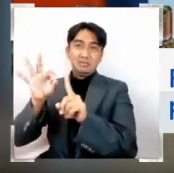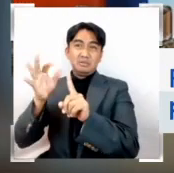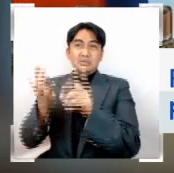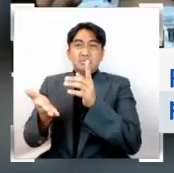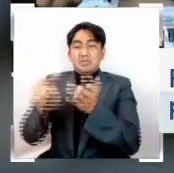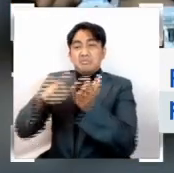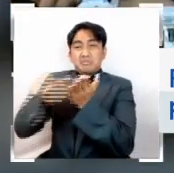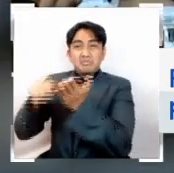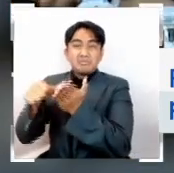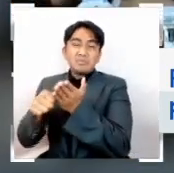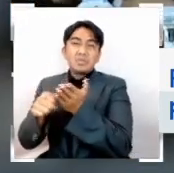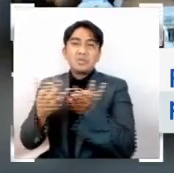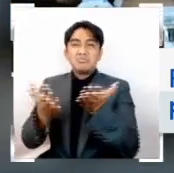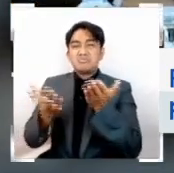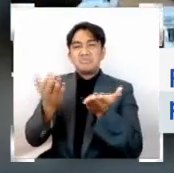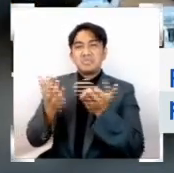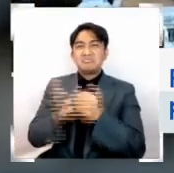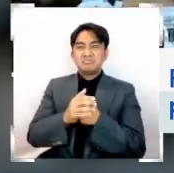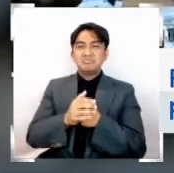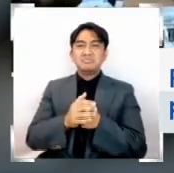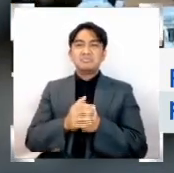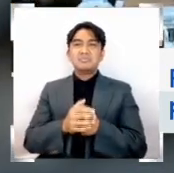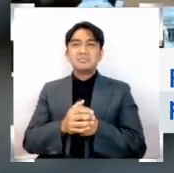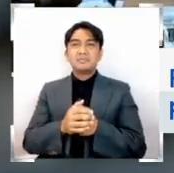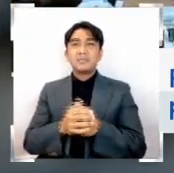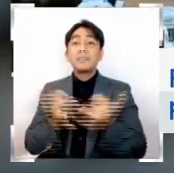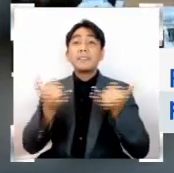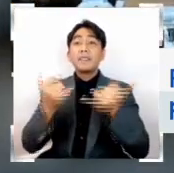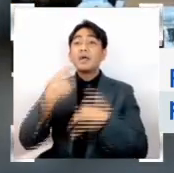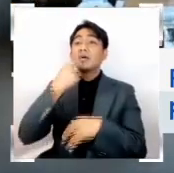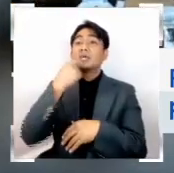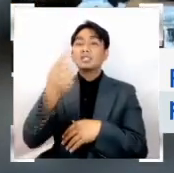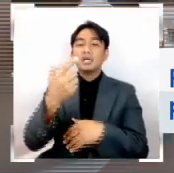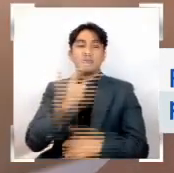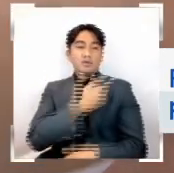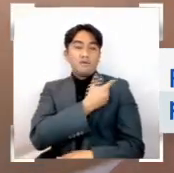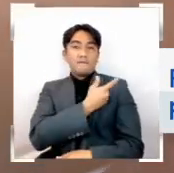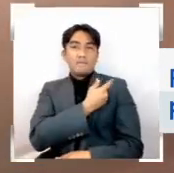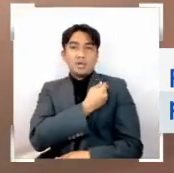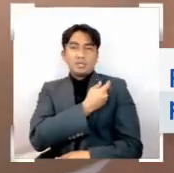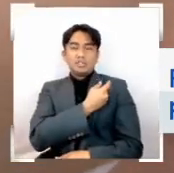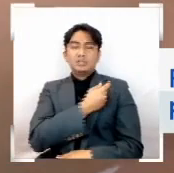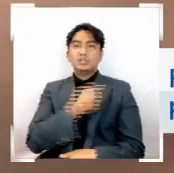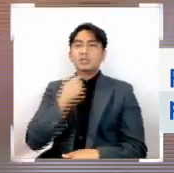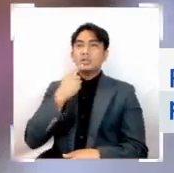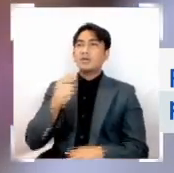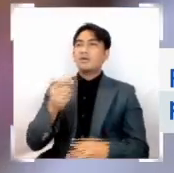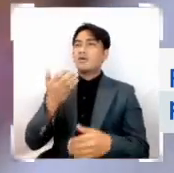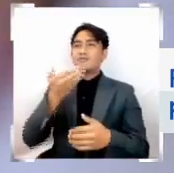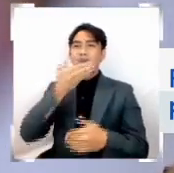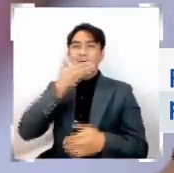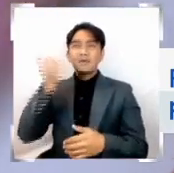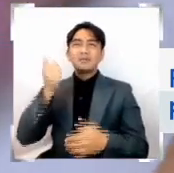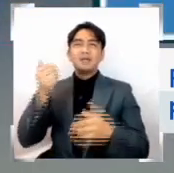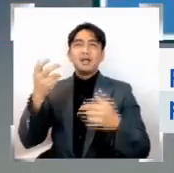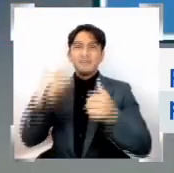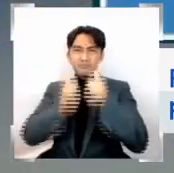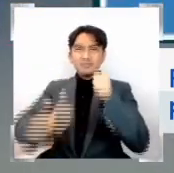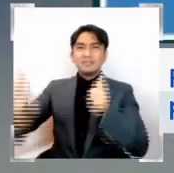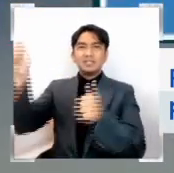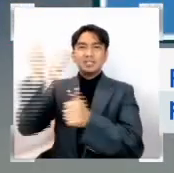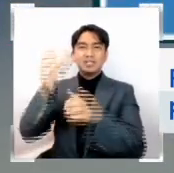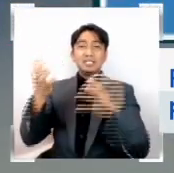ganun na nga. E paano na gayong sabi nga ng Vaccine SAR, malaking impluensya ni Duterte para magtiwala ulit sa bakuna ang publiko.